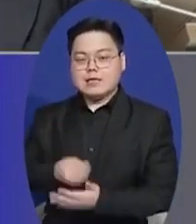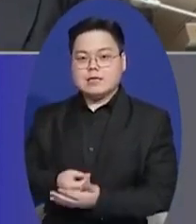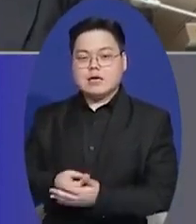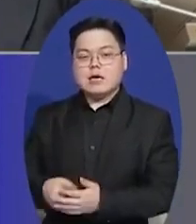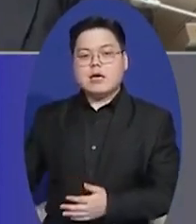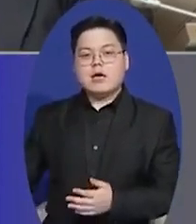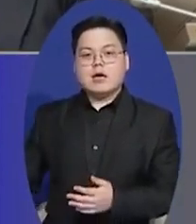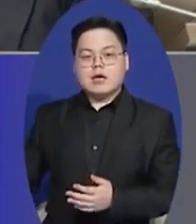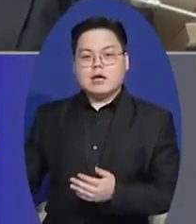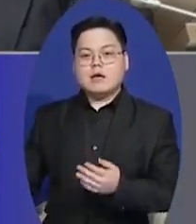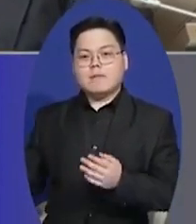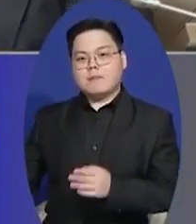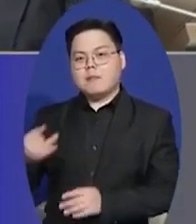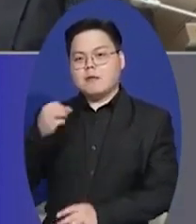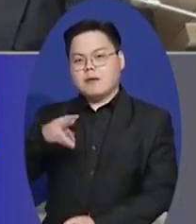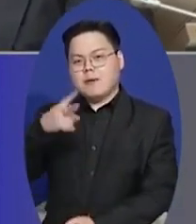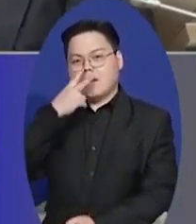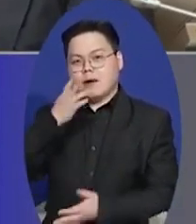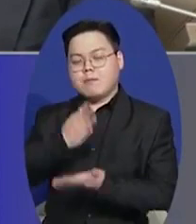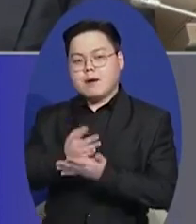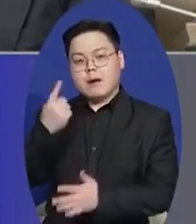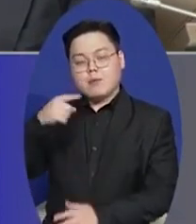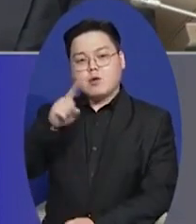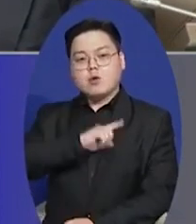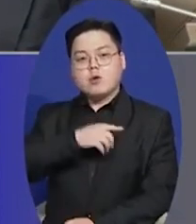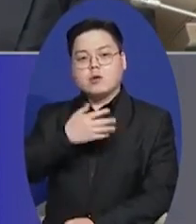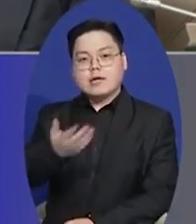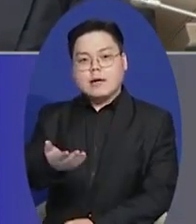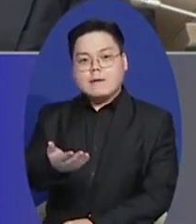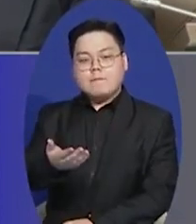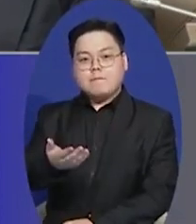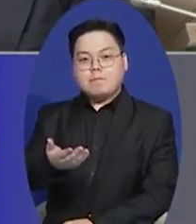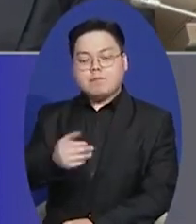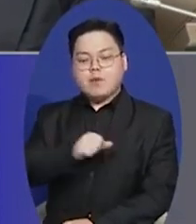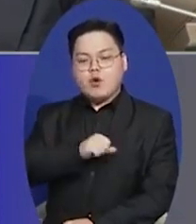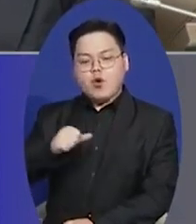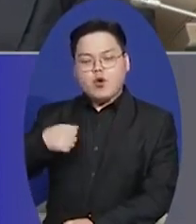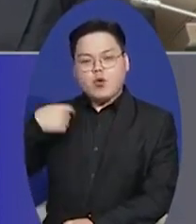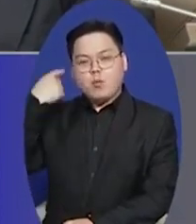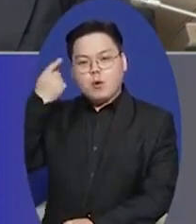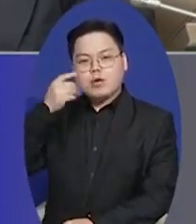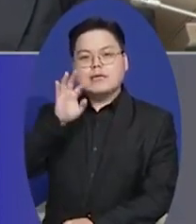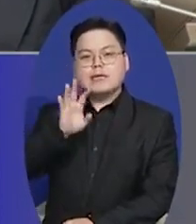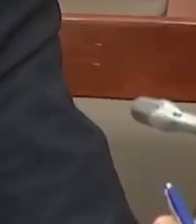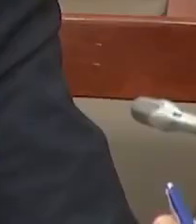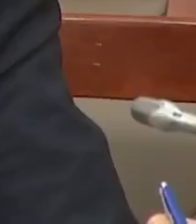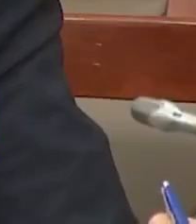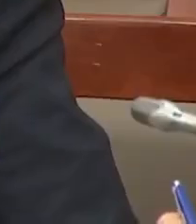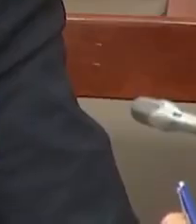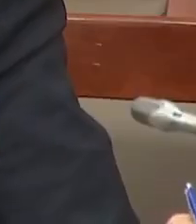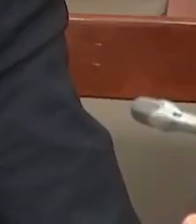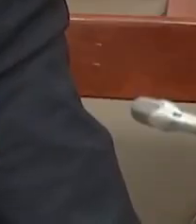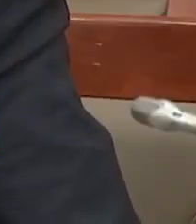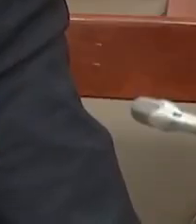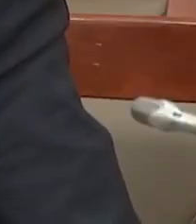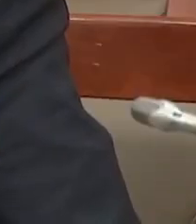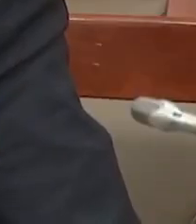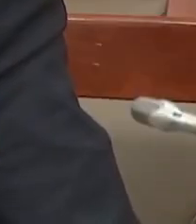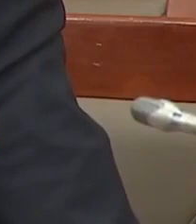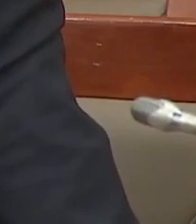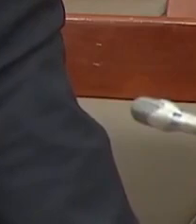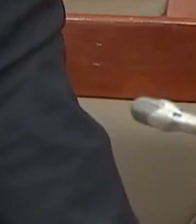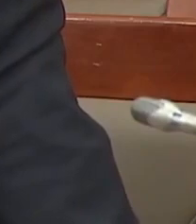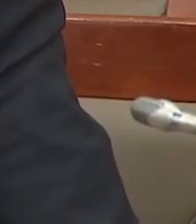Ийм дүр зураг харагдаж байна. Тэгэхээр энэ дээр нэгдүгээр таны өөрийн одоо бодол санааг асуумаар байна. Монгол мөнгө оруулж ирсэн болохоос